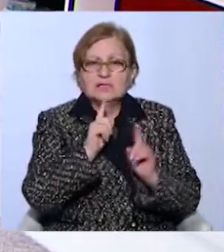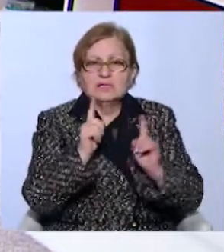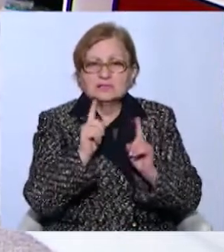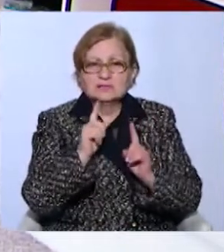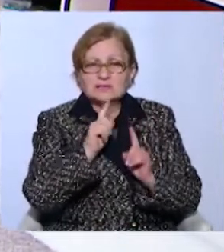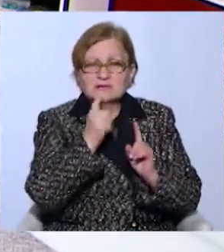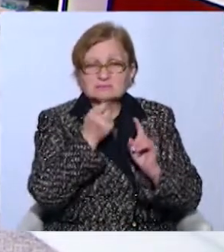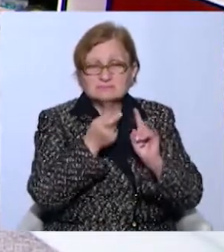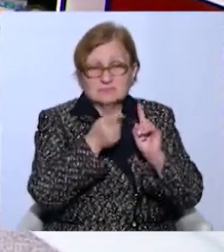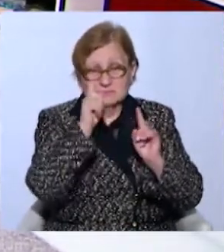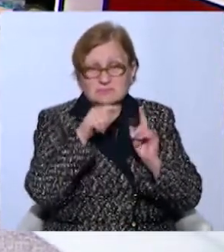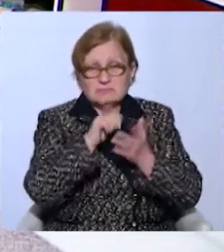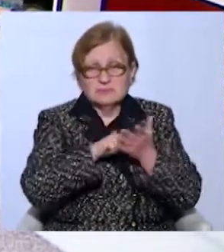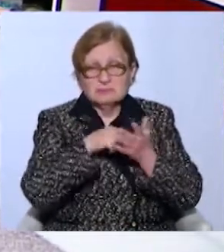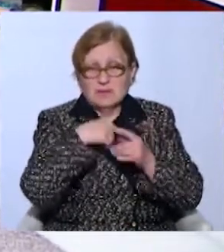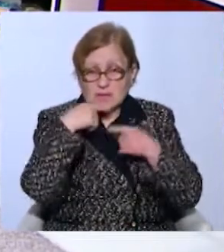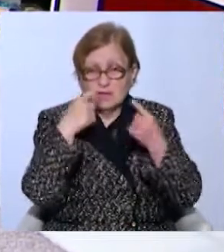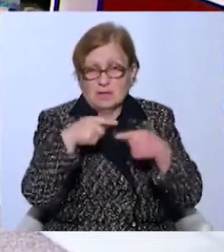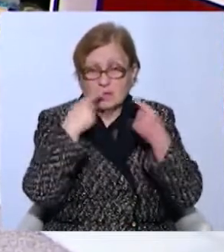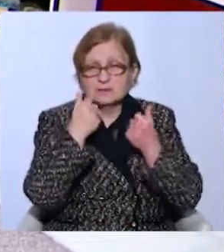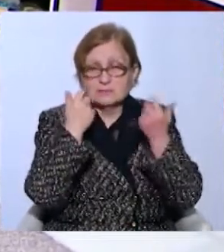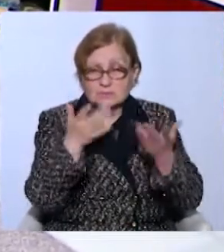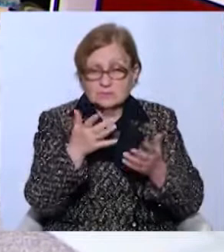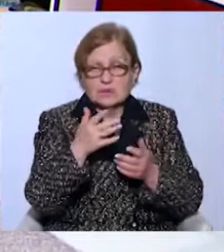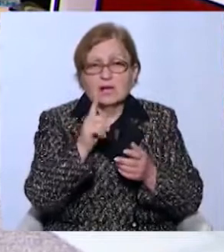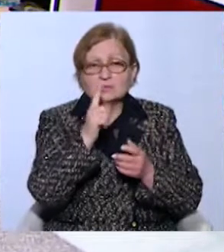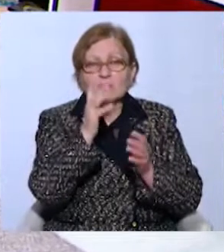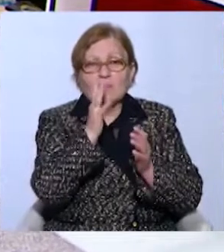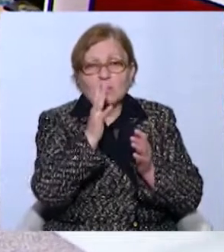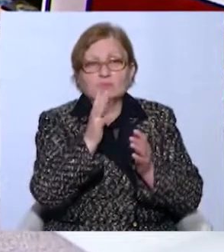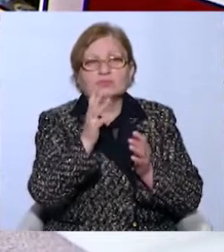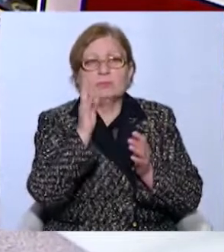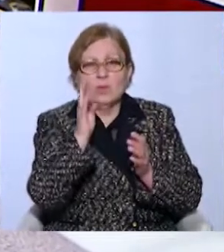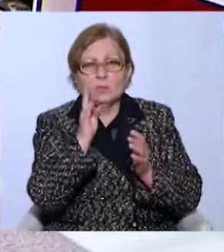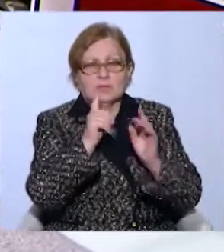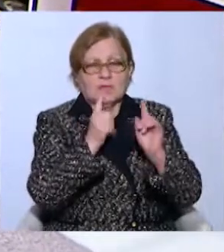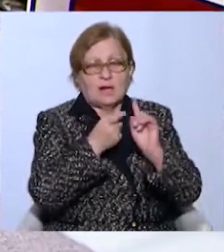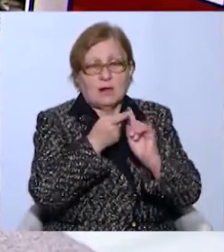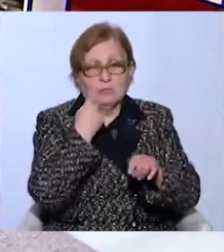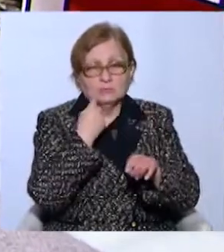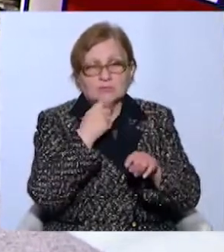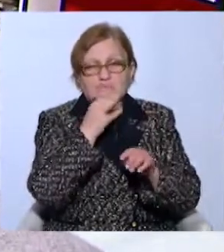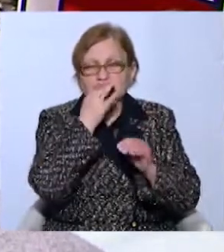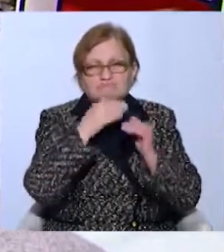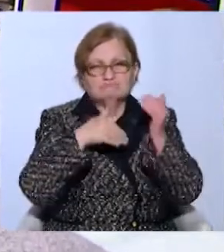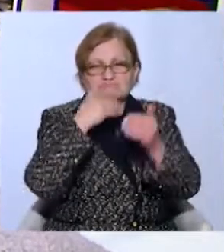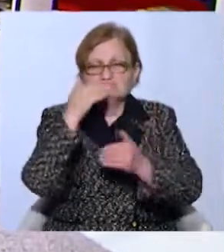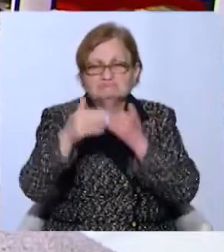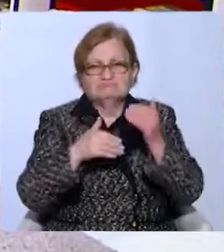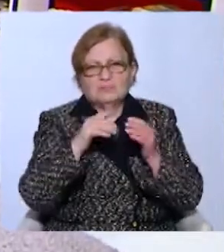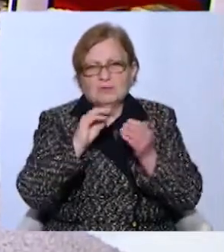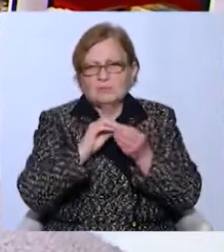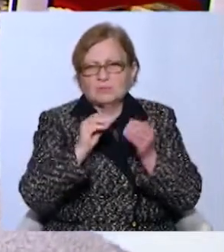rahatsaz gamotoveb. Mesameşi tu, meotreşi tu, mehuteşi, auzileblat iz tavsiçez matematikiz tavliz dros, romelega